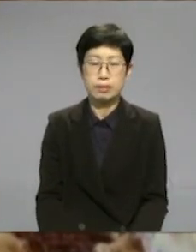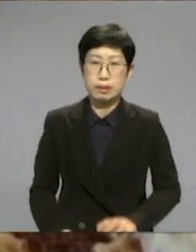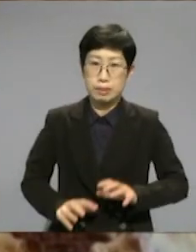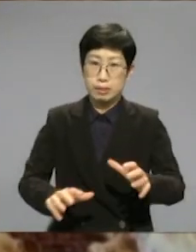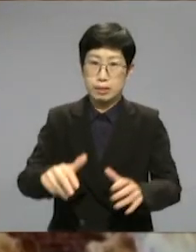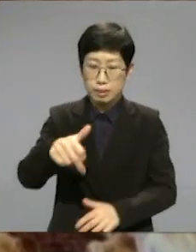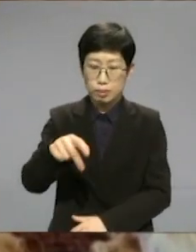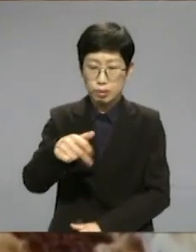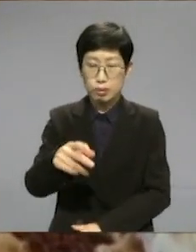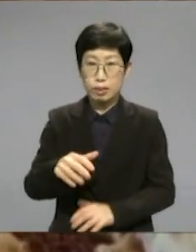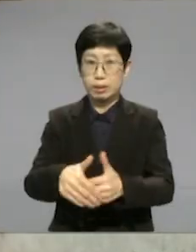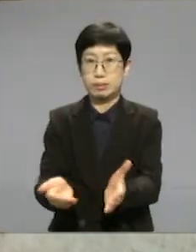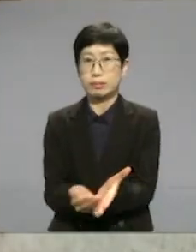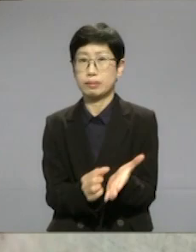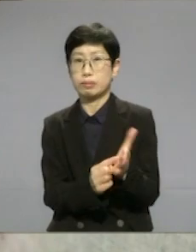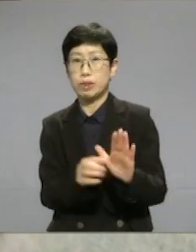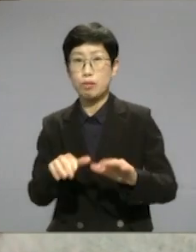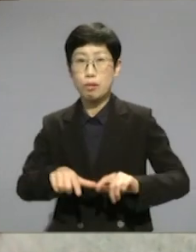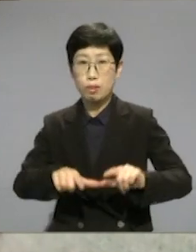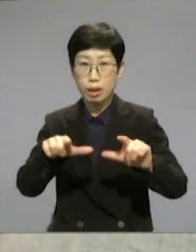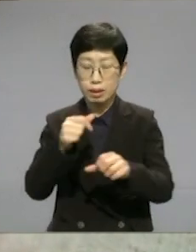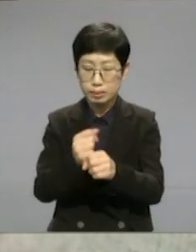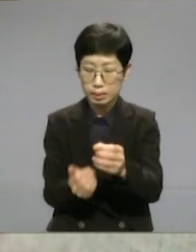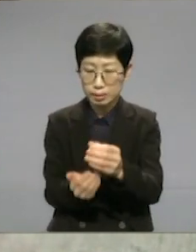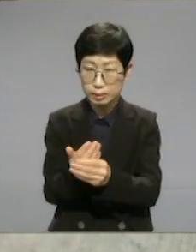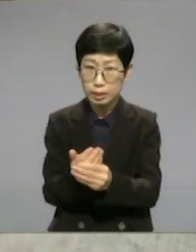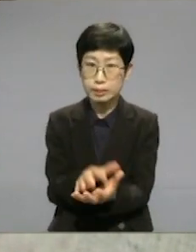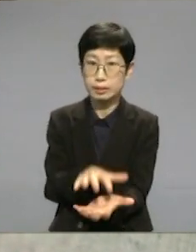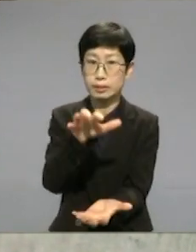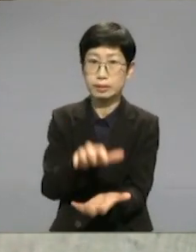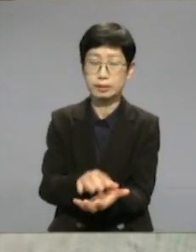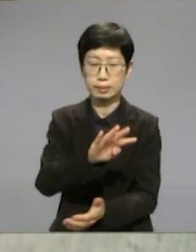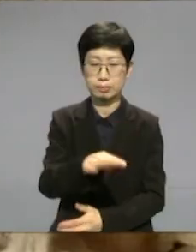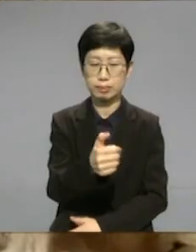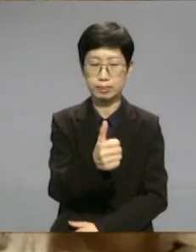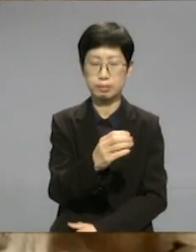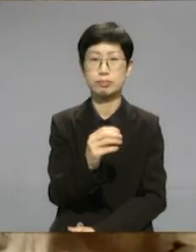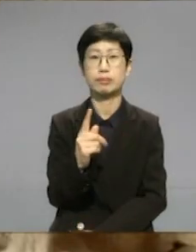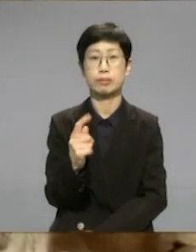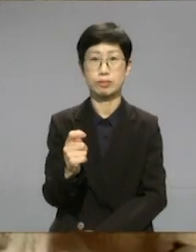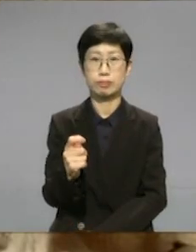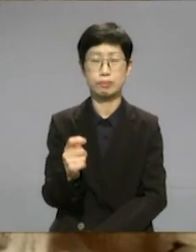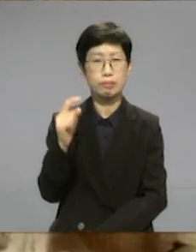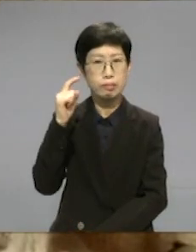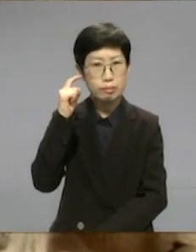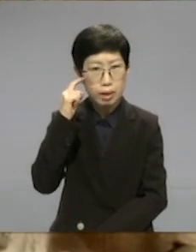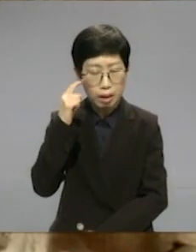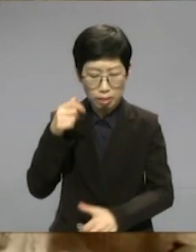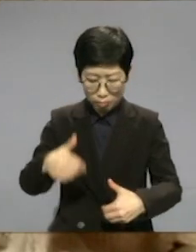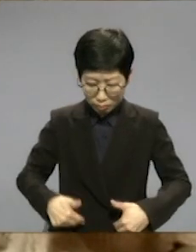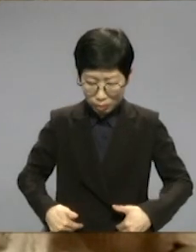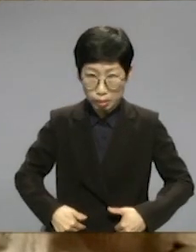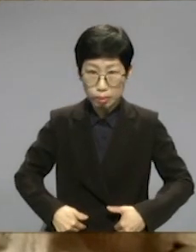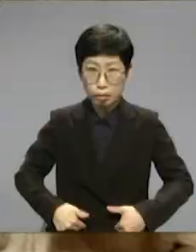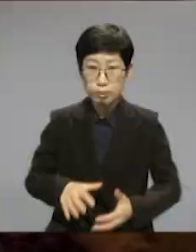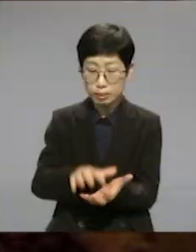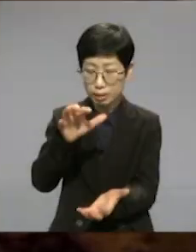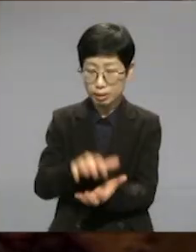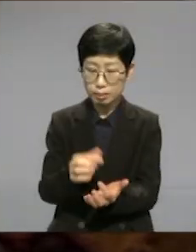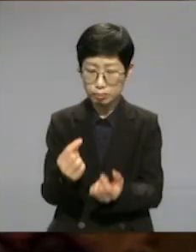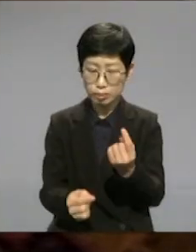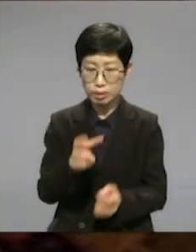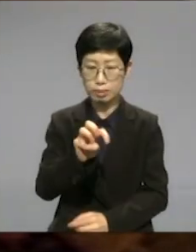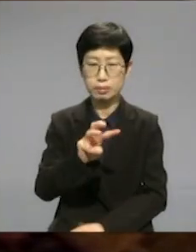국제 코코아 기구가 예상한 올해 코코아 생산량은 450만 톤으로 예상 수요량보다 33만